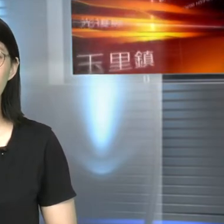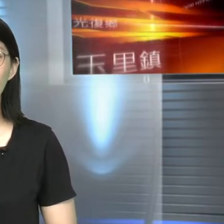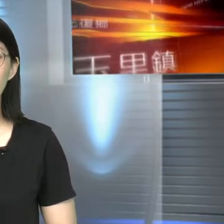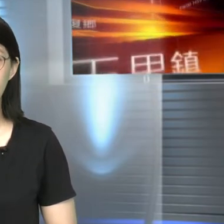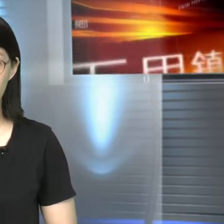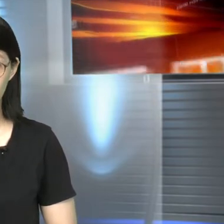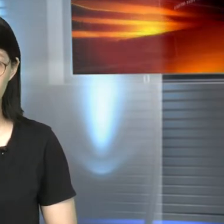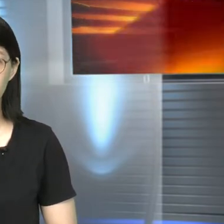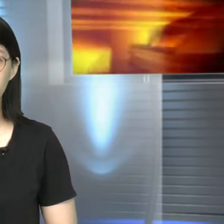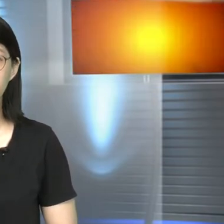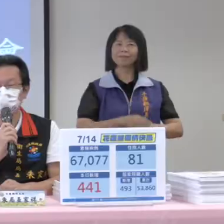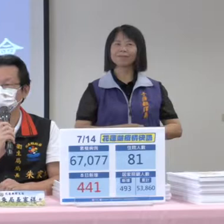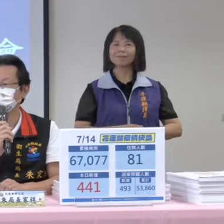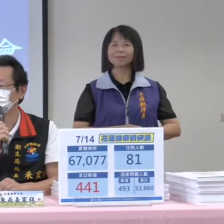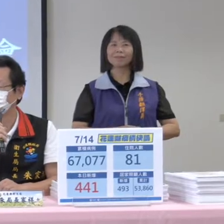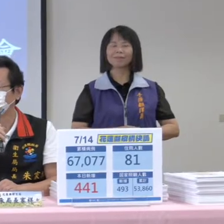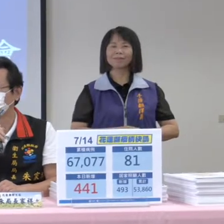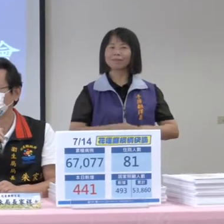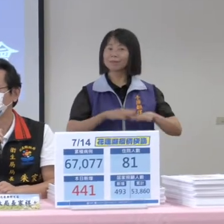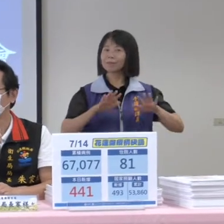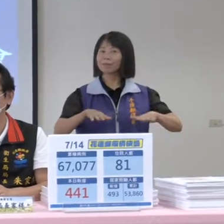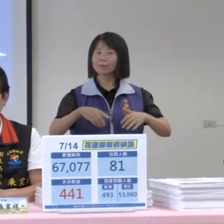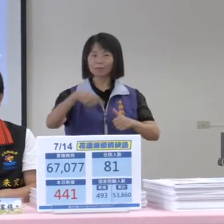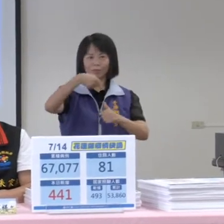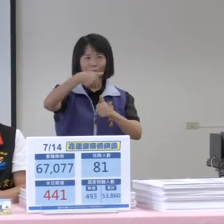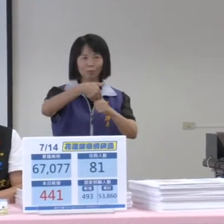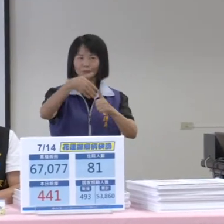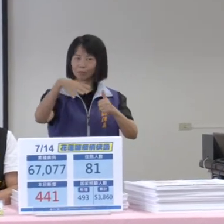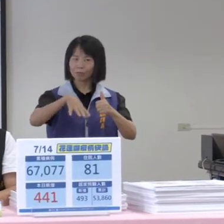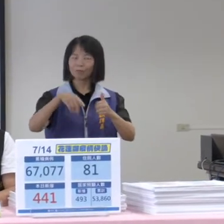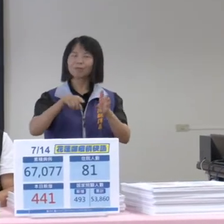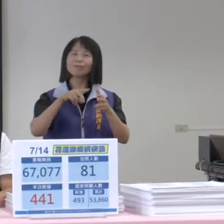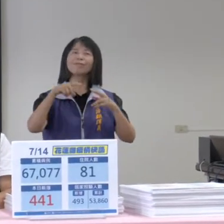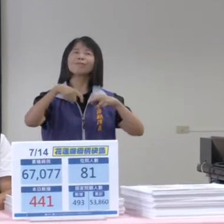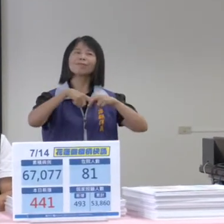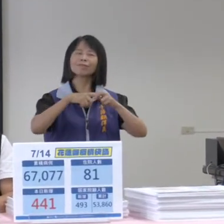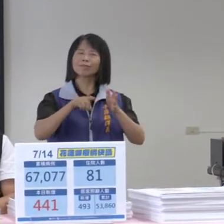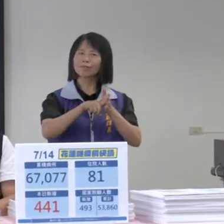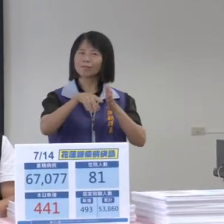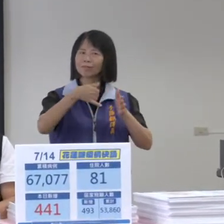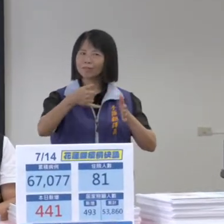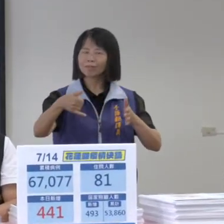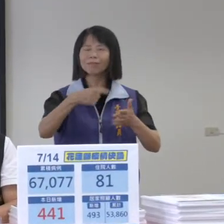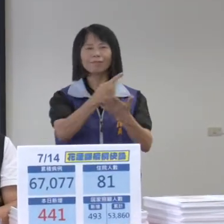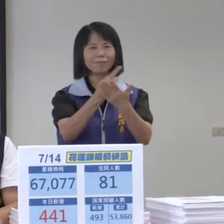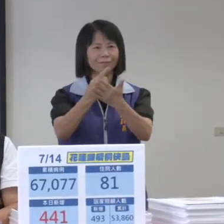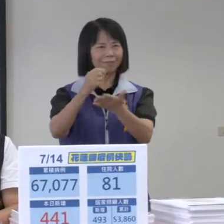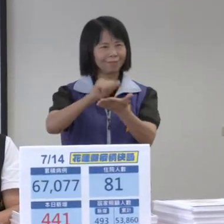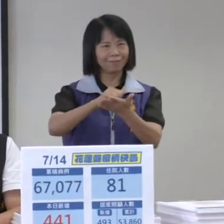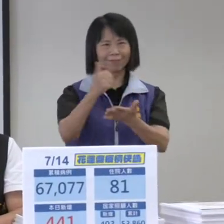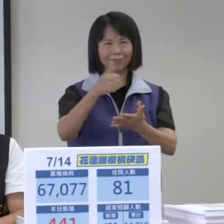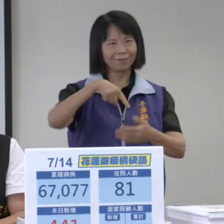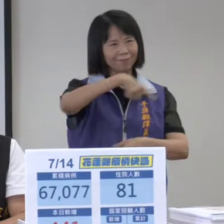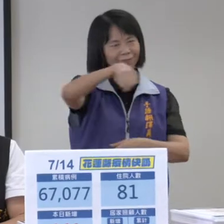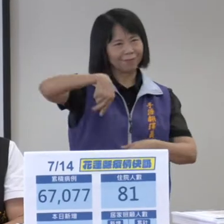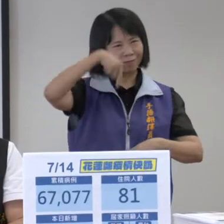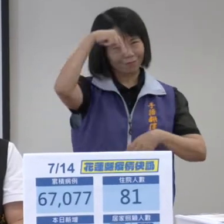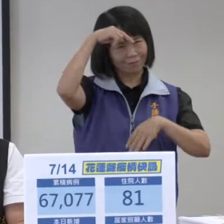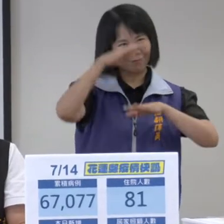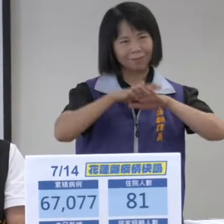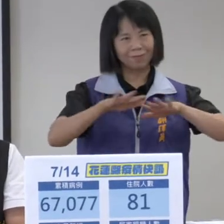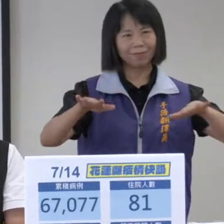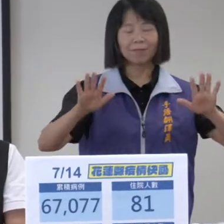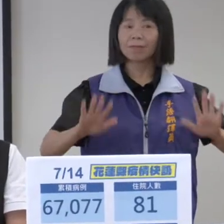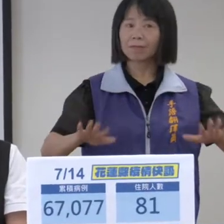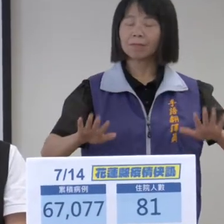的婴幼儿接种。 14号，花莲县新增的新冠确诊个案有441例。从大数据上看来，疫情正在逐